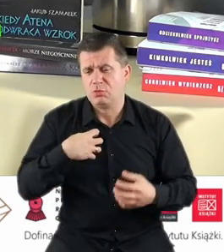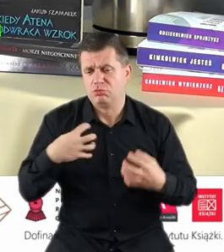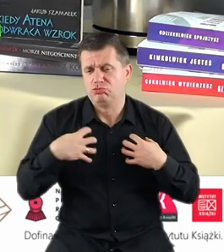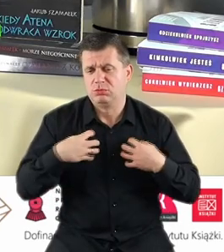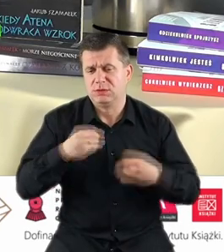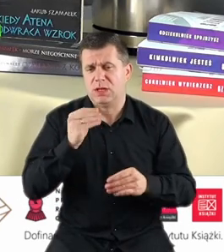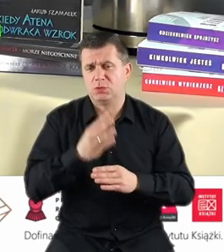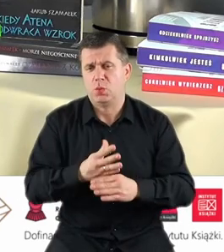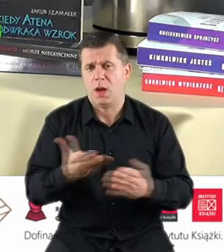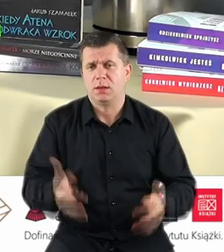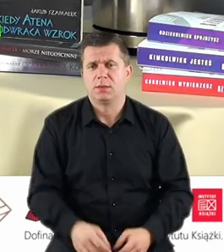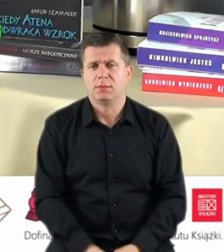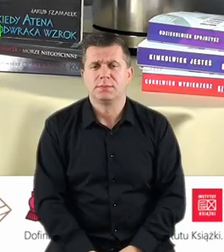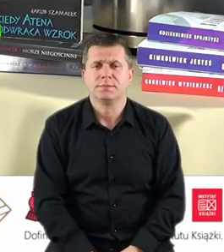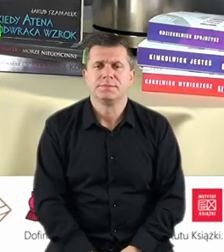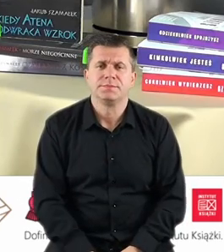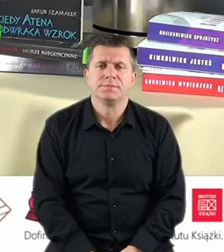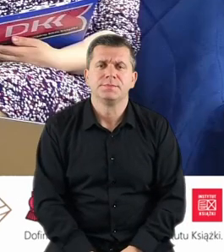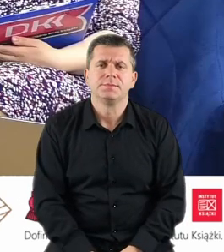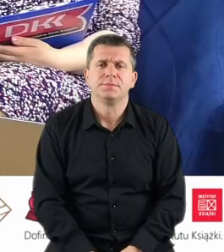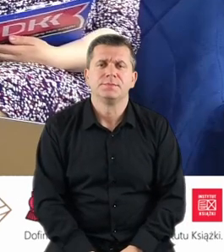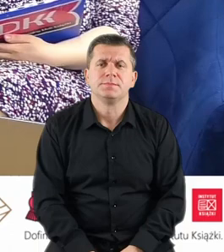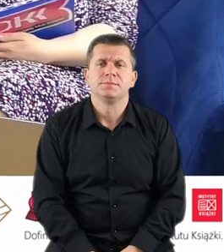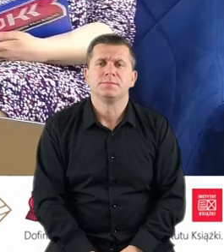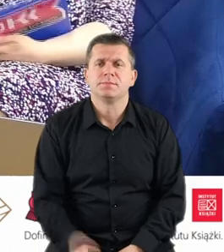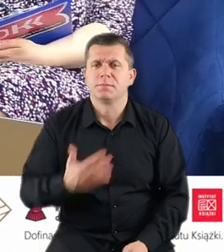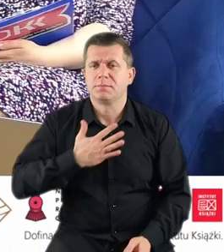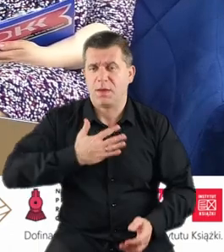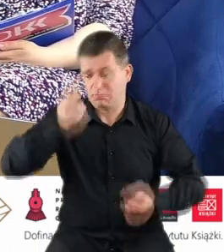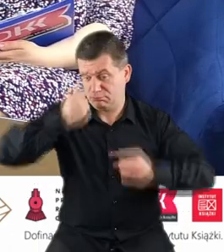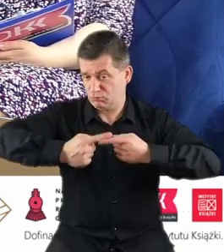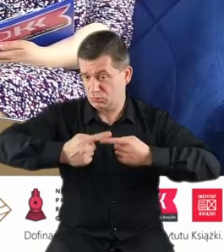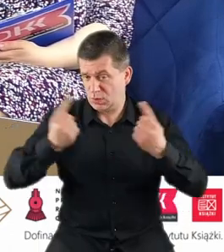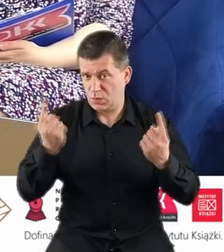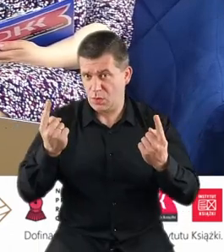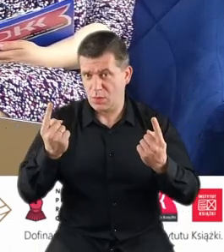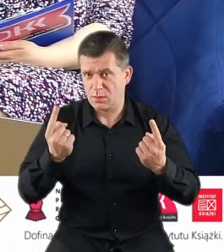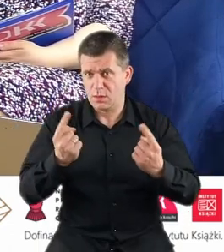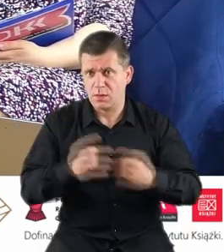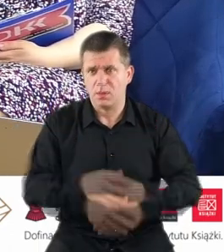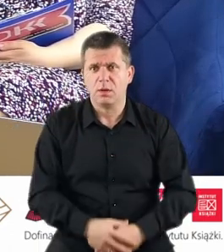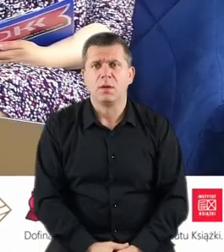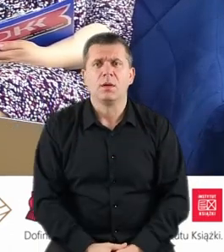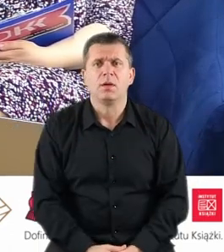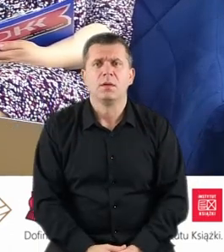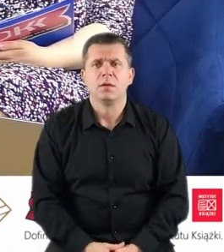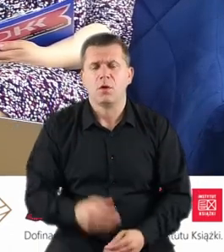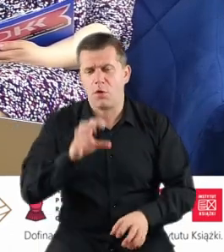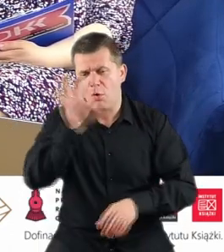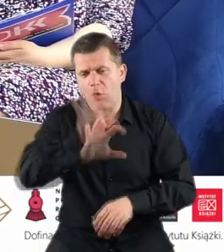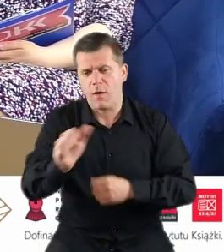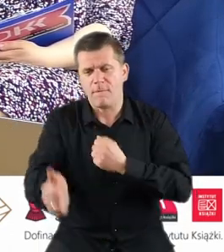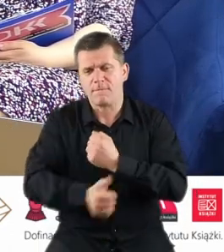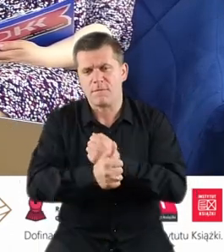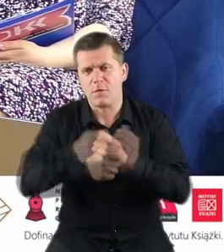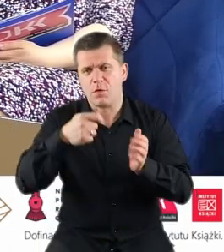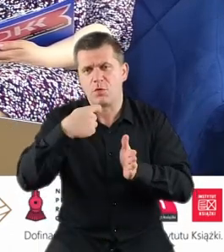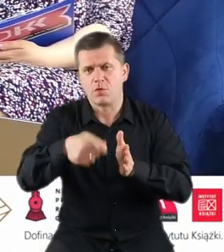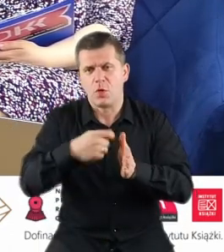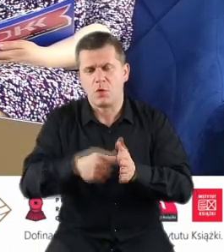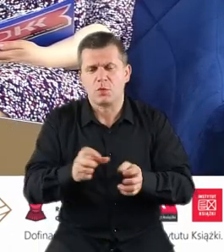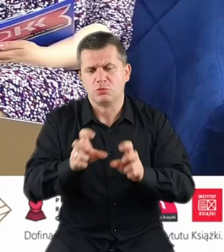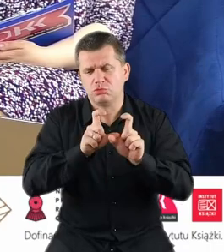życie seksualne też. Ja byłam przekonana kiedyś, że oglądałam film dokumentalny o czasach